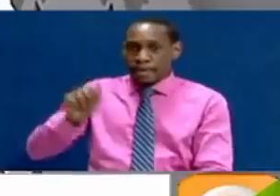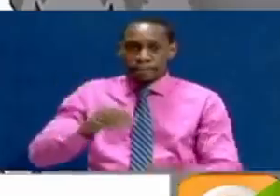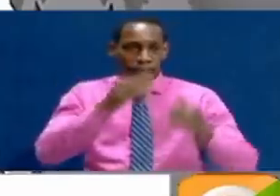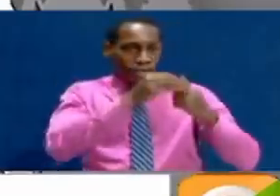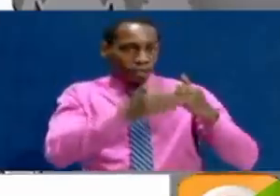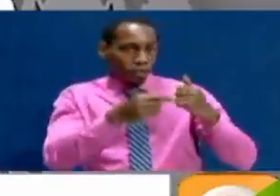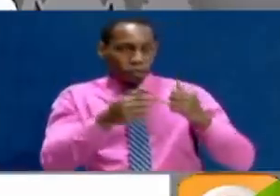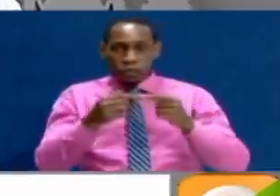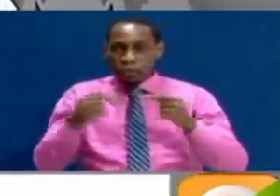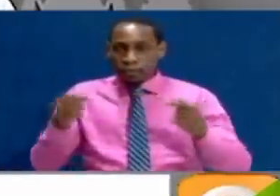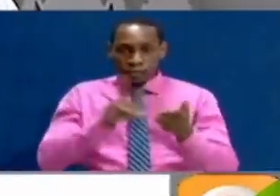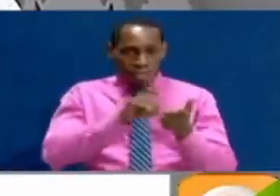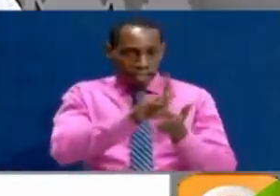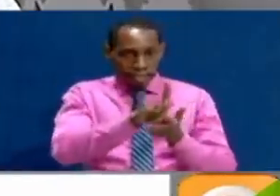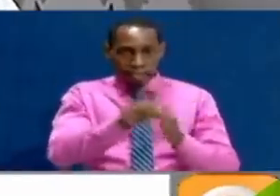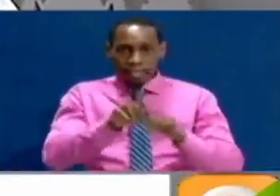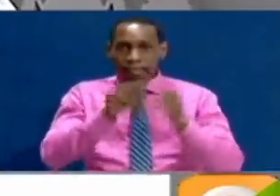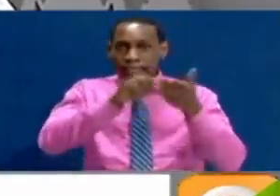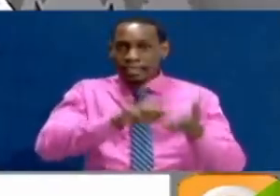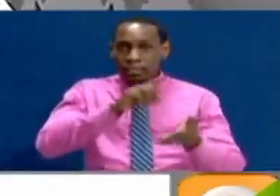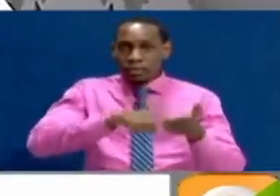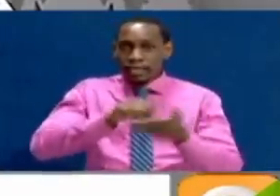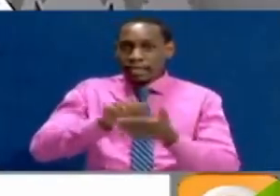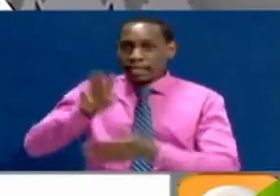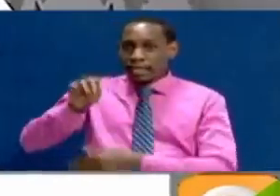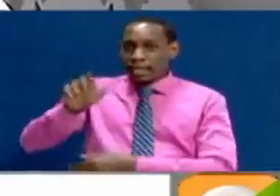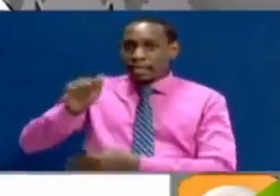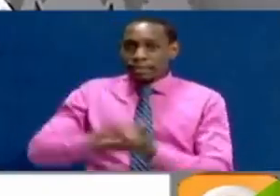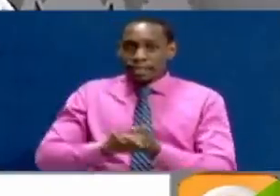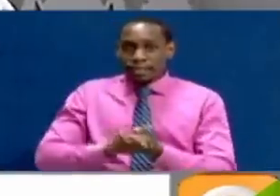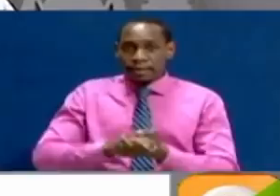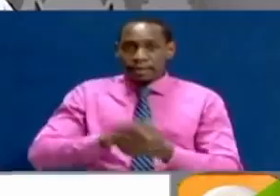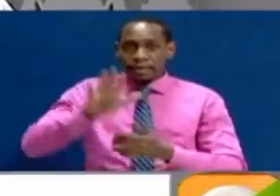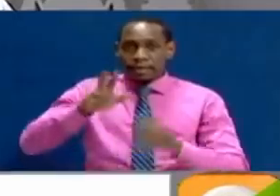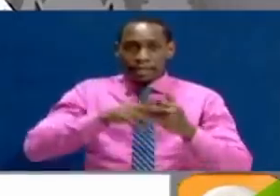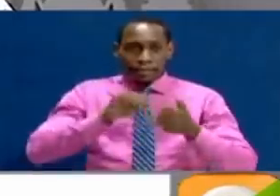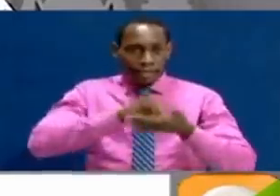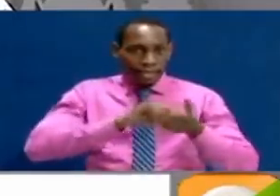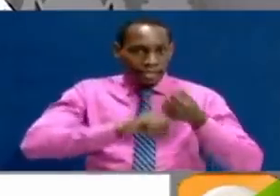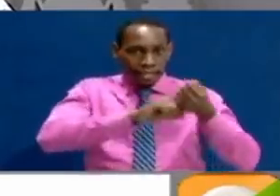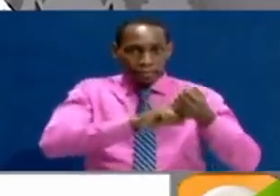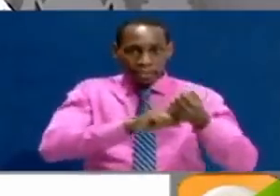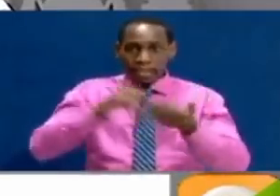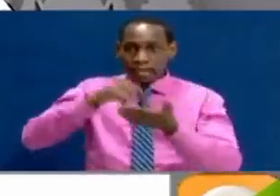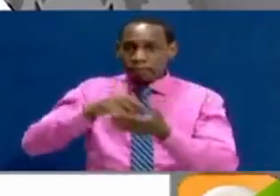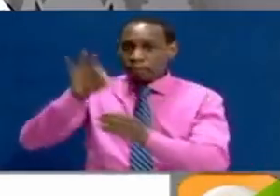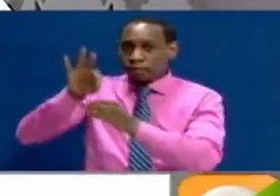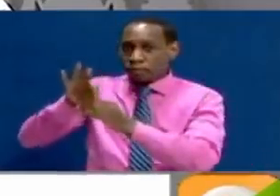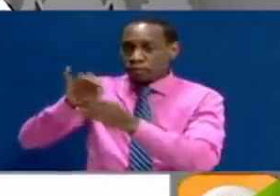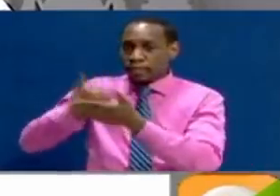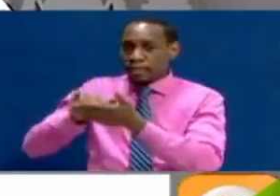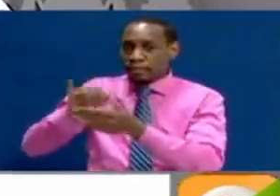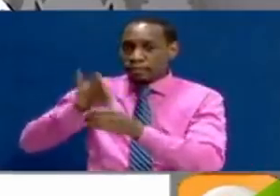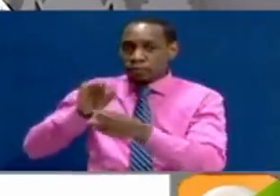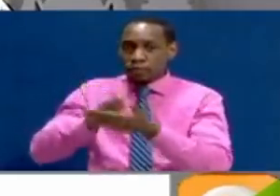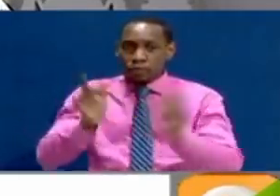hivyo amepinga kutimuliwa kwake na kusisitiza wawakilishi wodi 57 wanaomuunga mkono walijumuishwa kwenye kura iliyopigwa